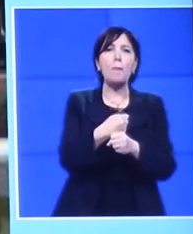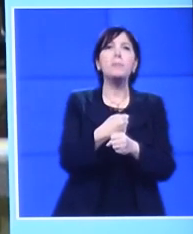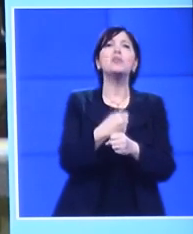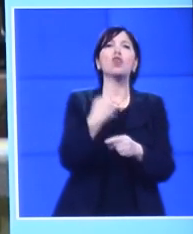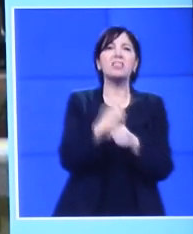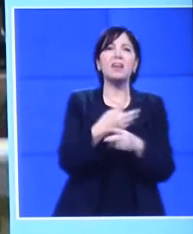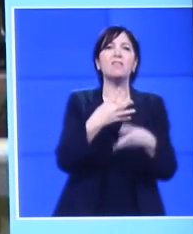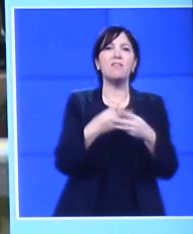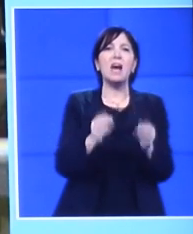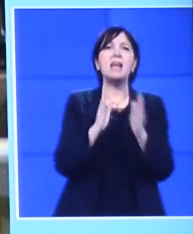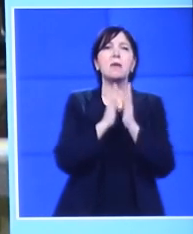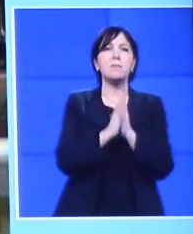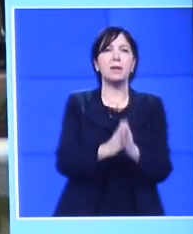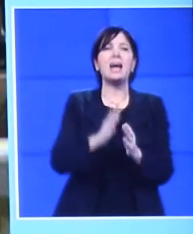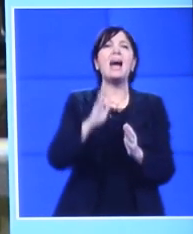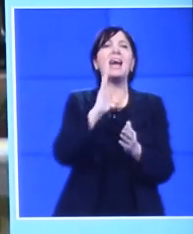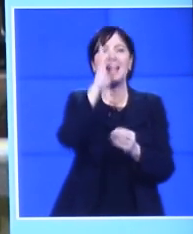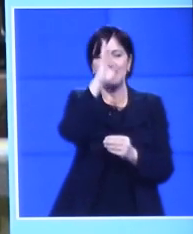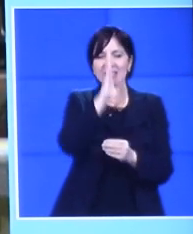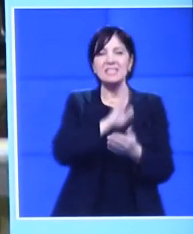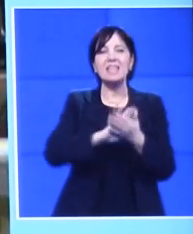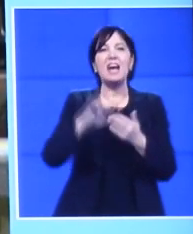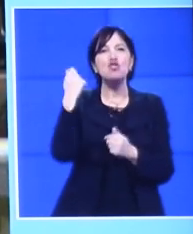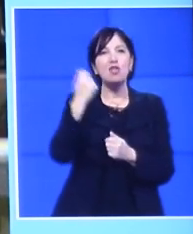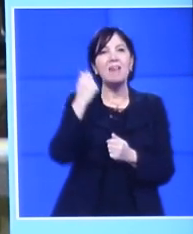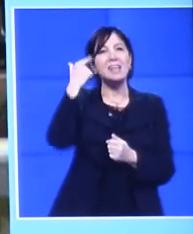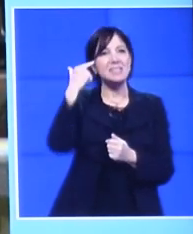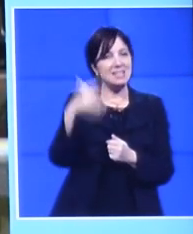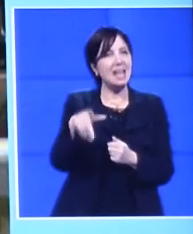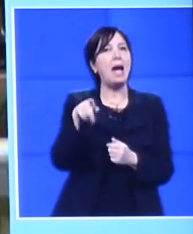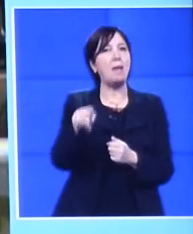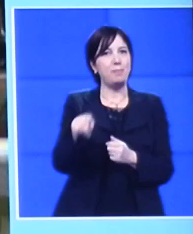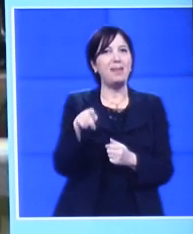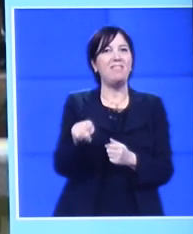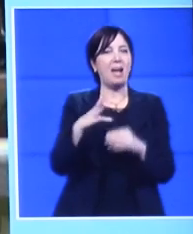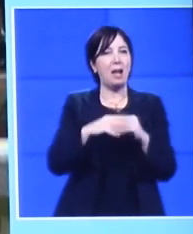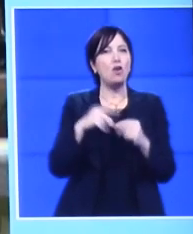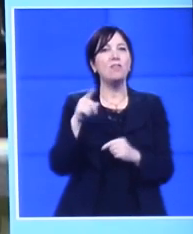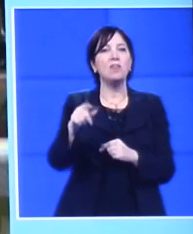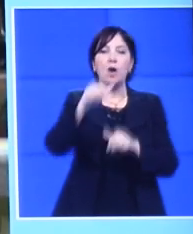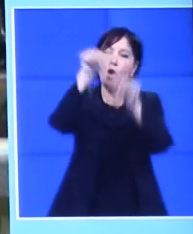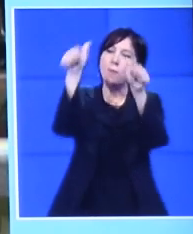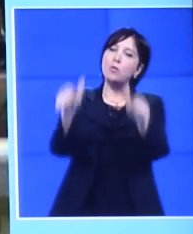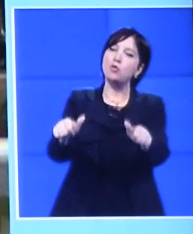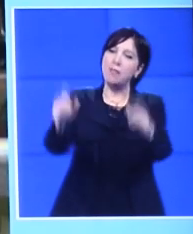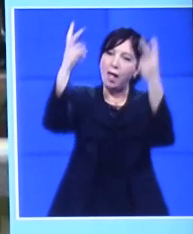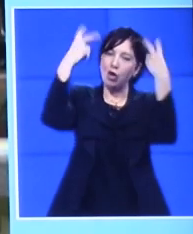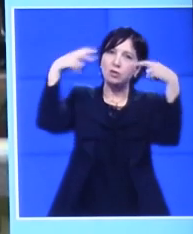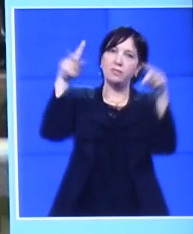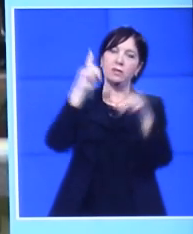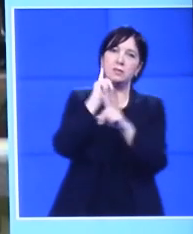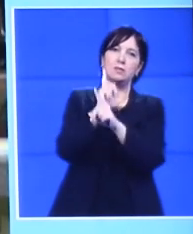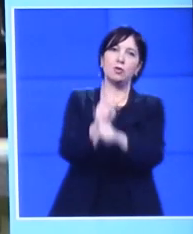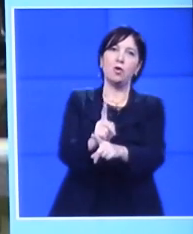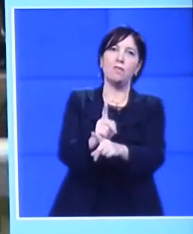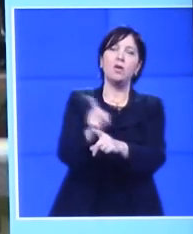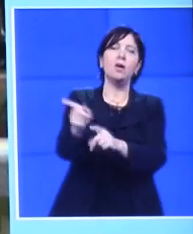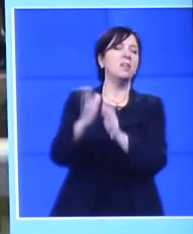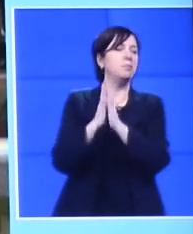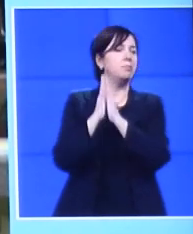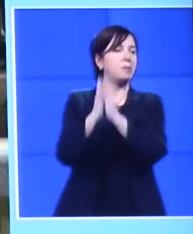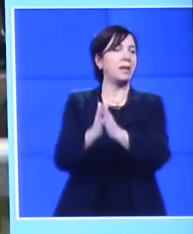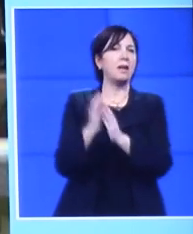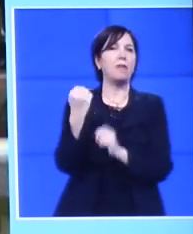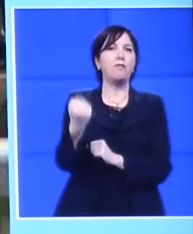pregare. E lui lo sapeva, e lui lo faceva. Modello di vescovo che prega.